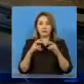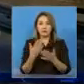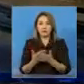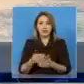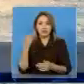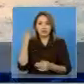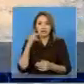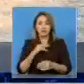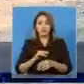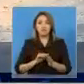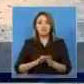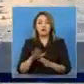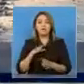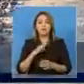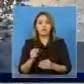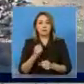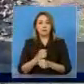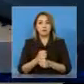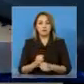подрядчиков качественно выполнять работу.